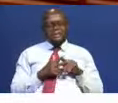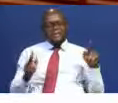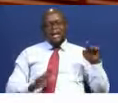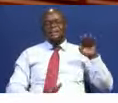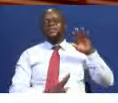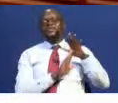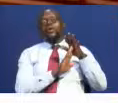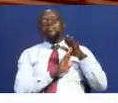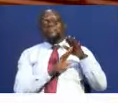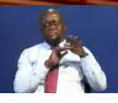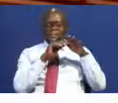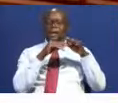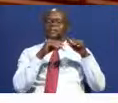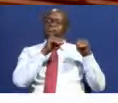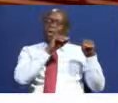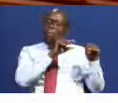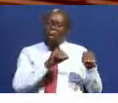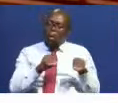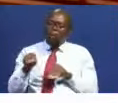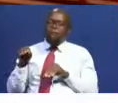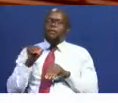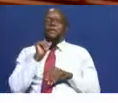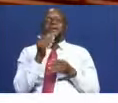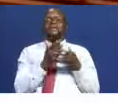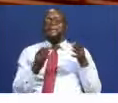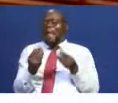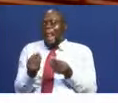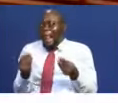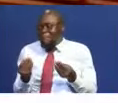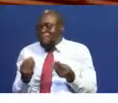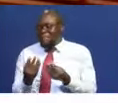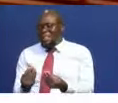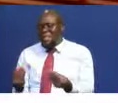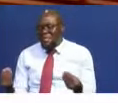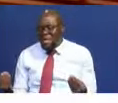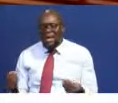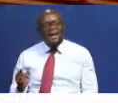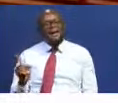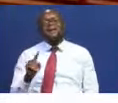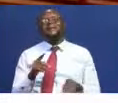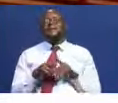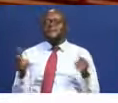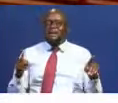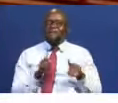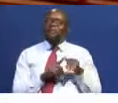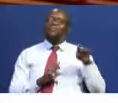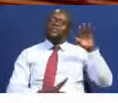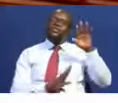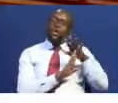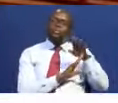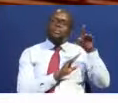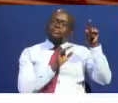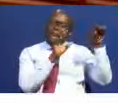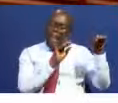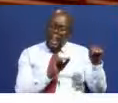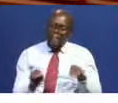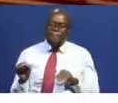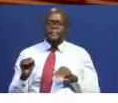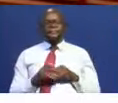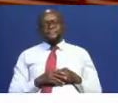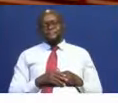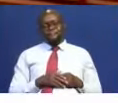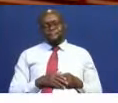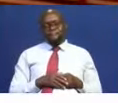juu yakiendelea chini. Si ati ni kitu ambacho kwamba ni ofisa ama ni mtu mdogo